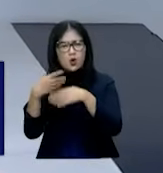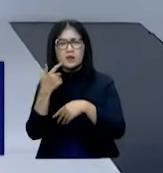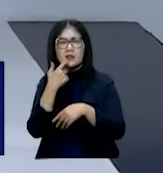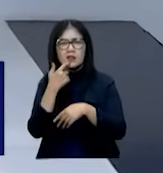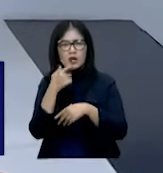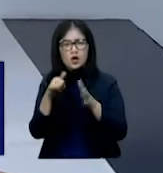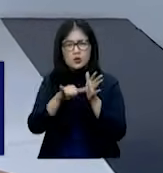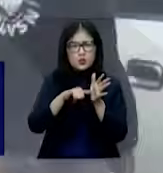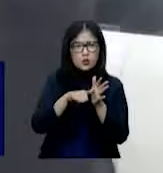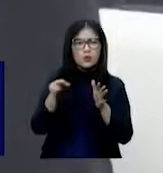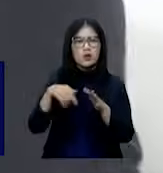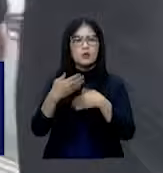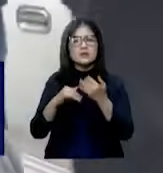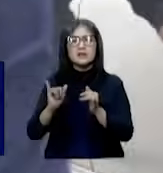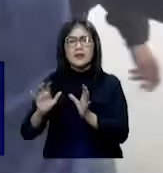timnya.